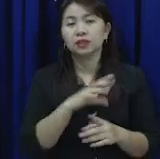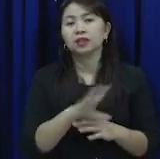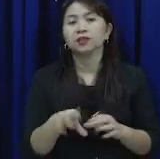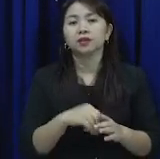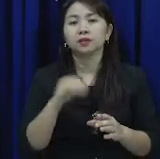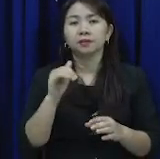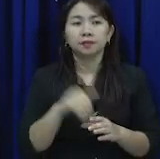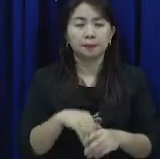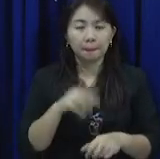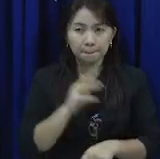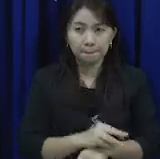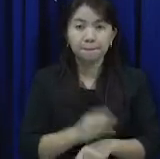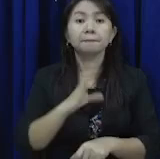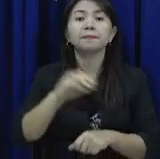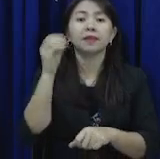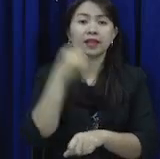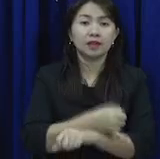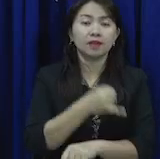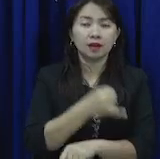gawain